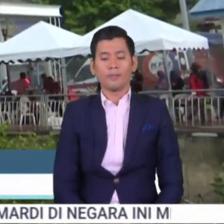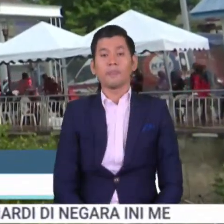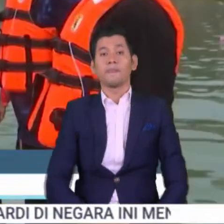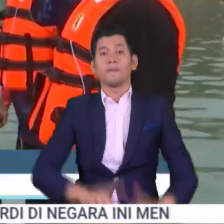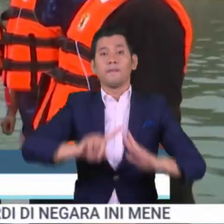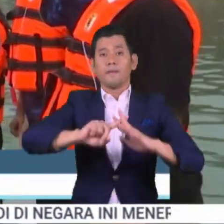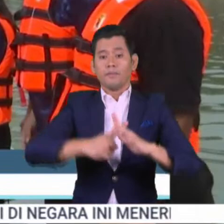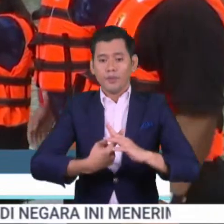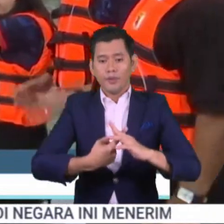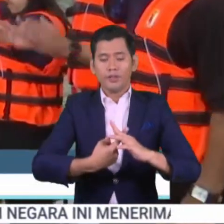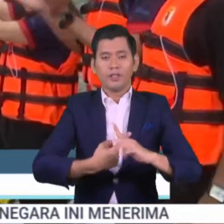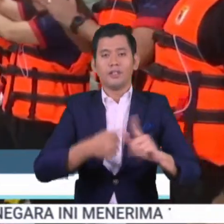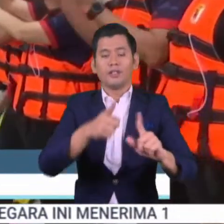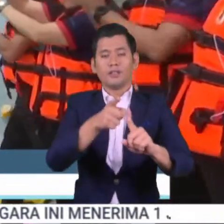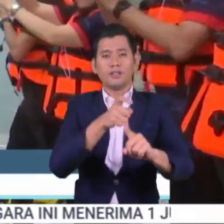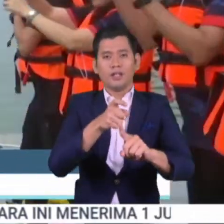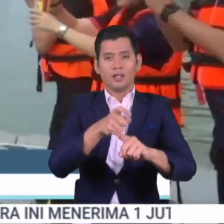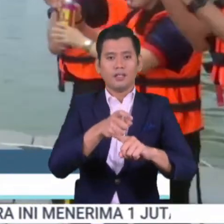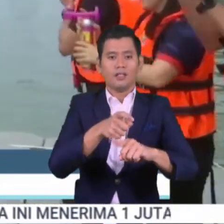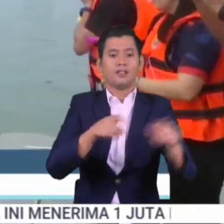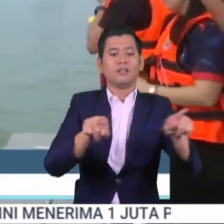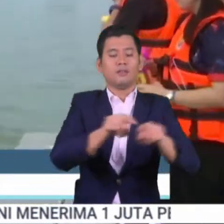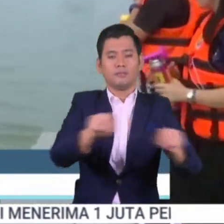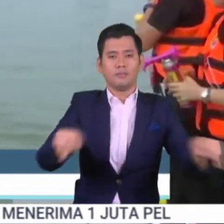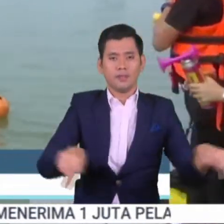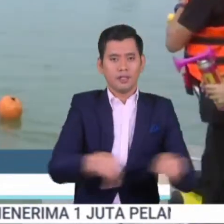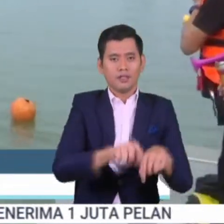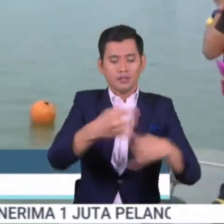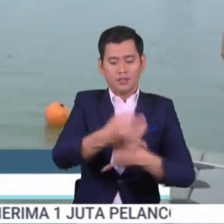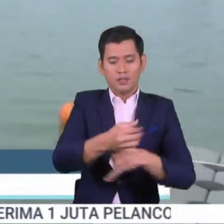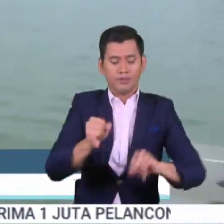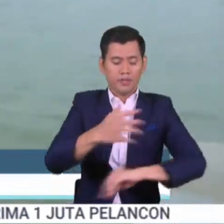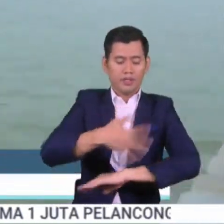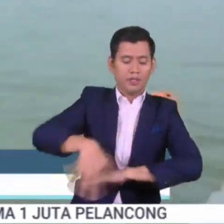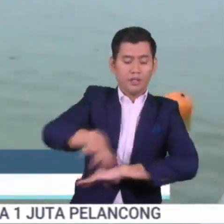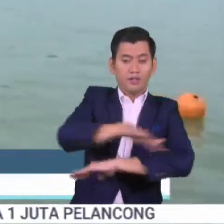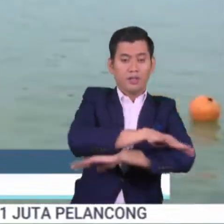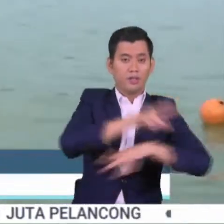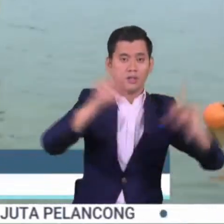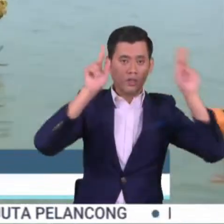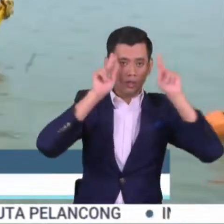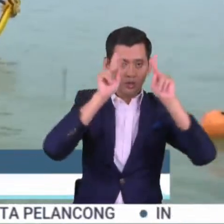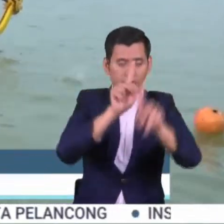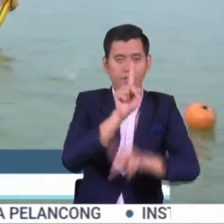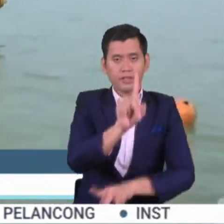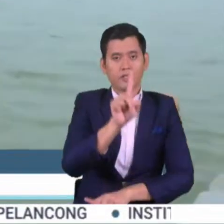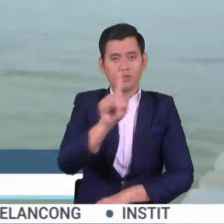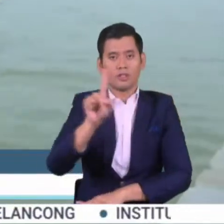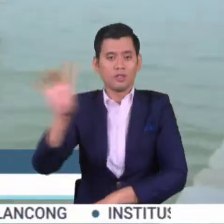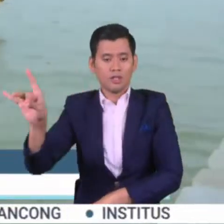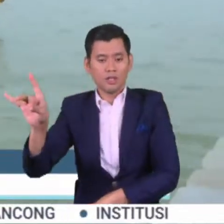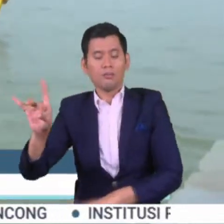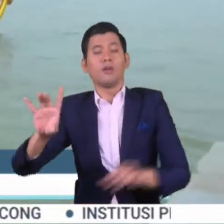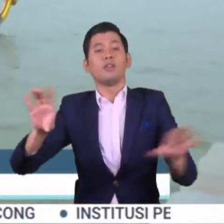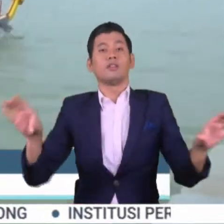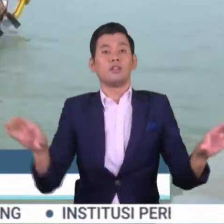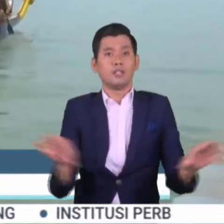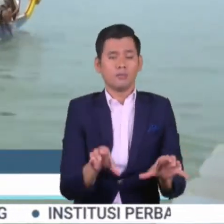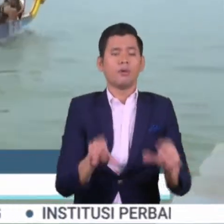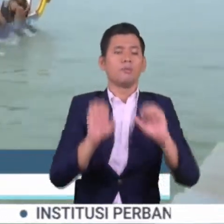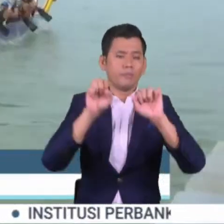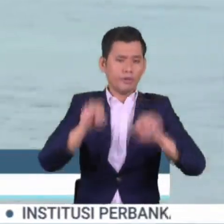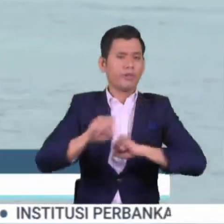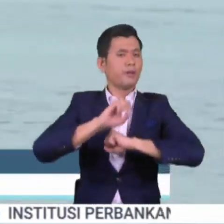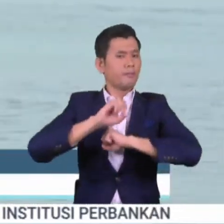Ia bermula dari hadapan jeti Jabatan Laut Kuantan dan berakhir di hadapan Menara Kuantan 188. Penganjurannya bukan sahaja dapat